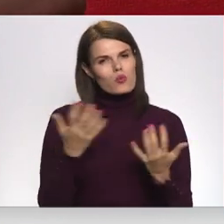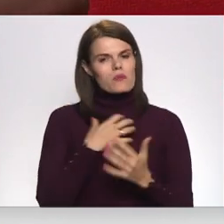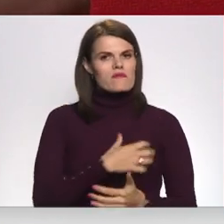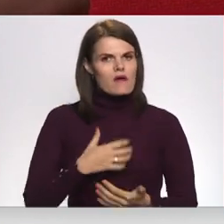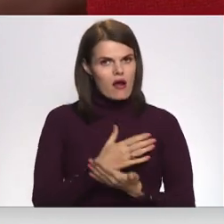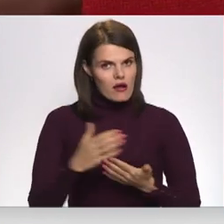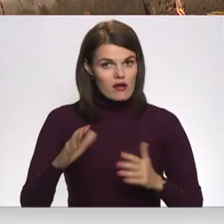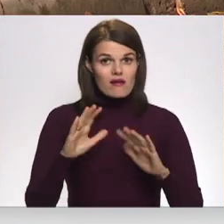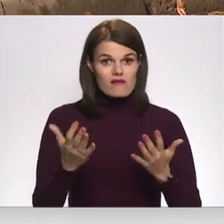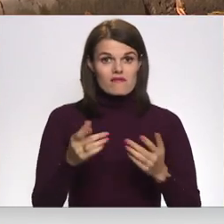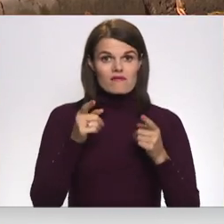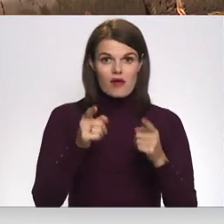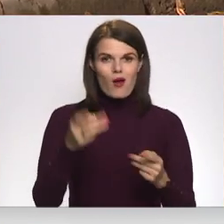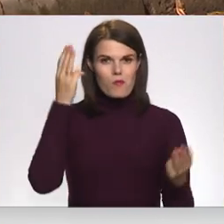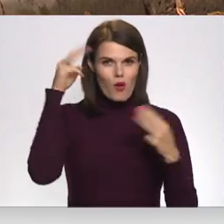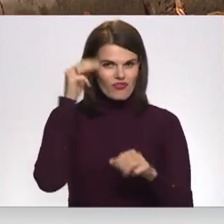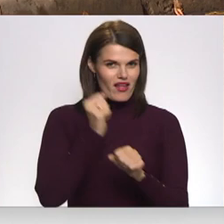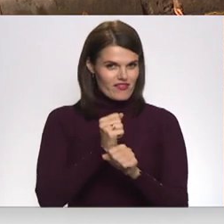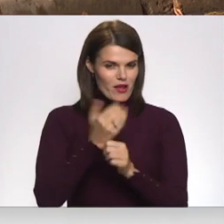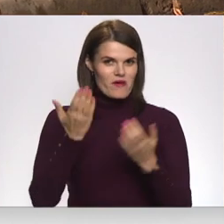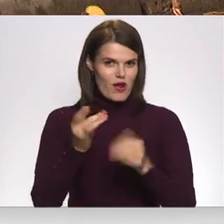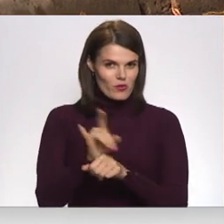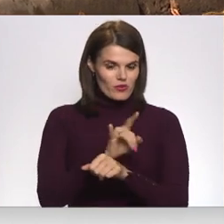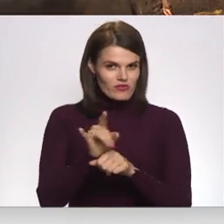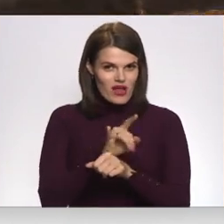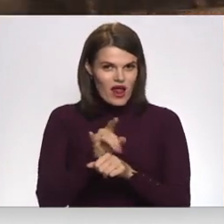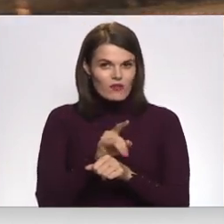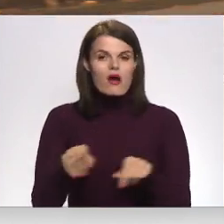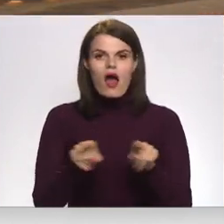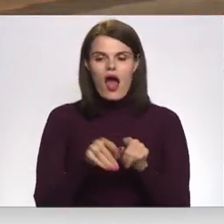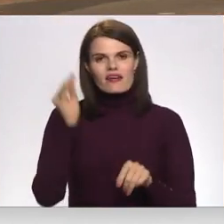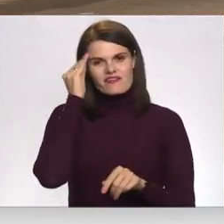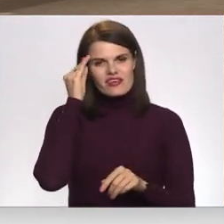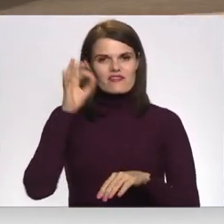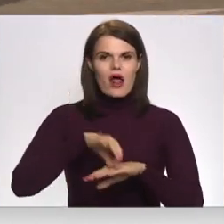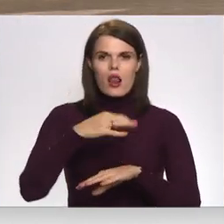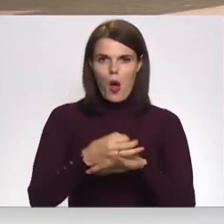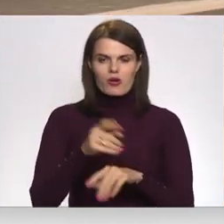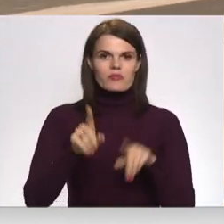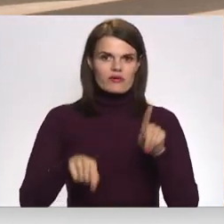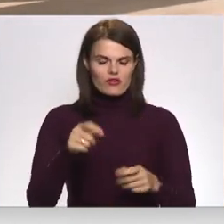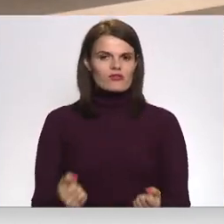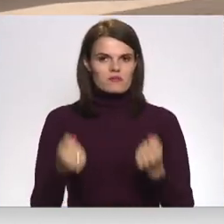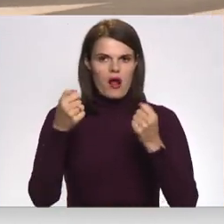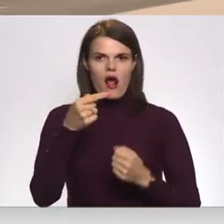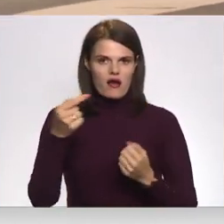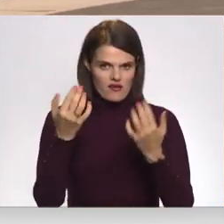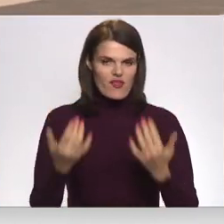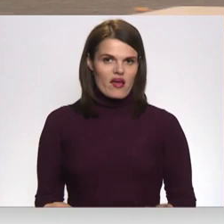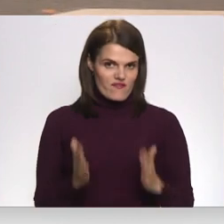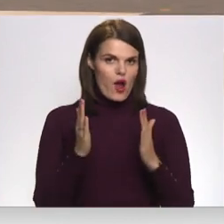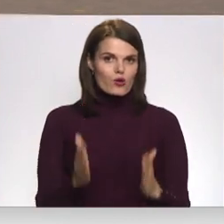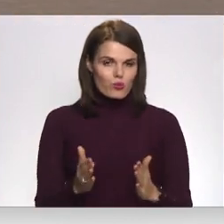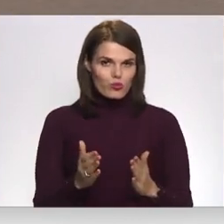vai tiešām solītais modeles darbs nav viltus apmāns. Arī fiktīvās laulības var būt ar smagām sekām.